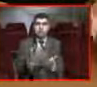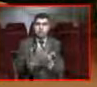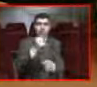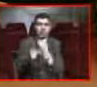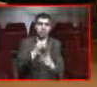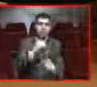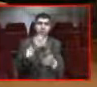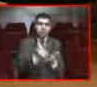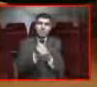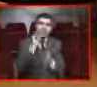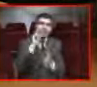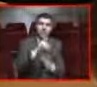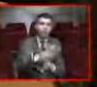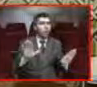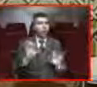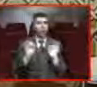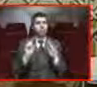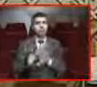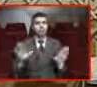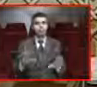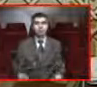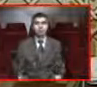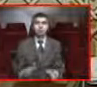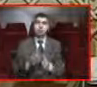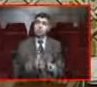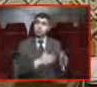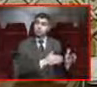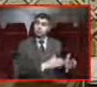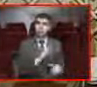مراجعة القانون. شكرا. شكرا للسيد الوزير على حسن مساهمتكم.